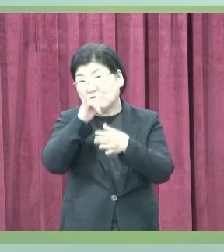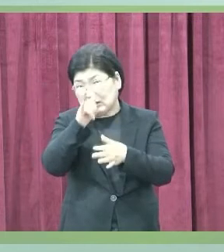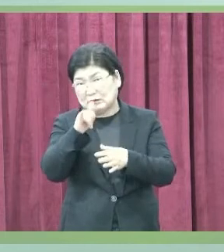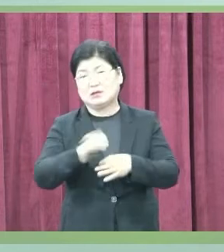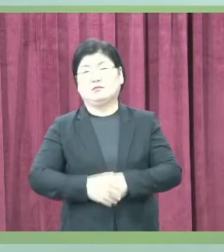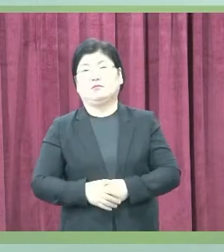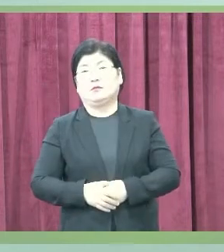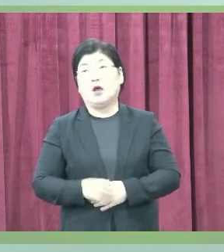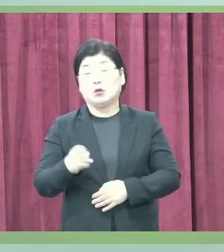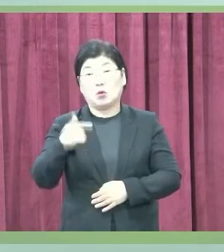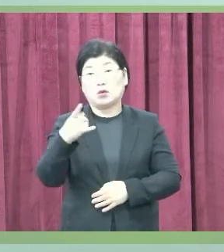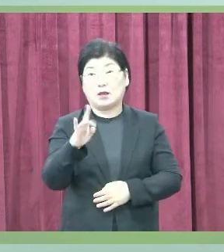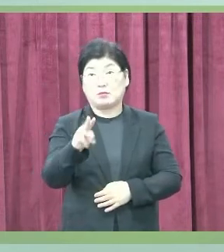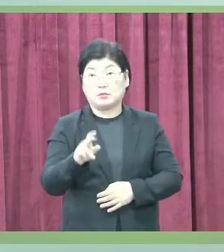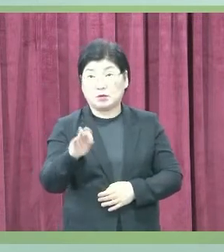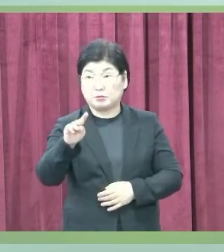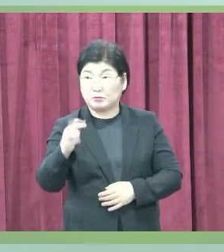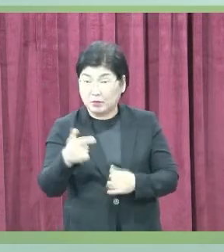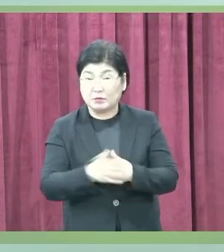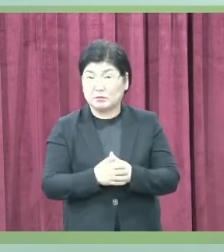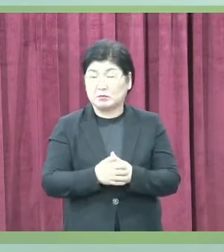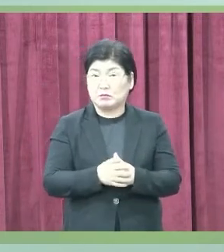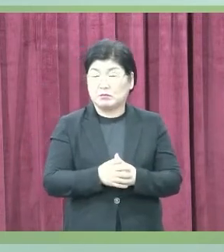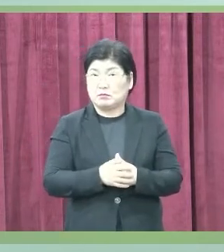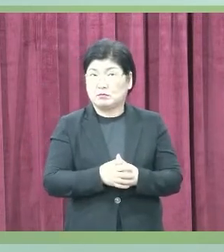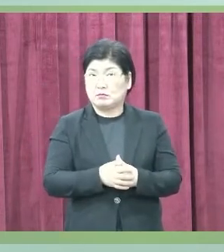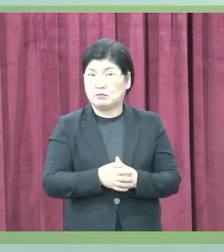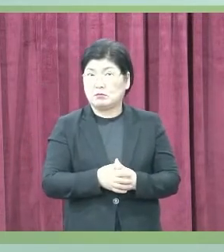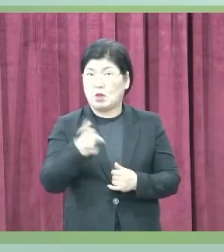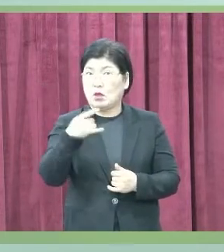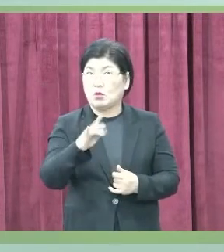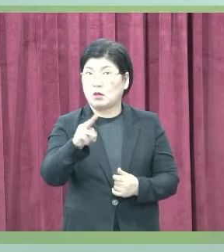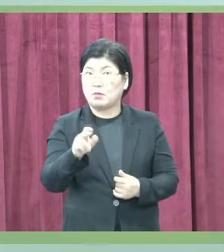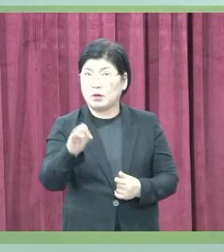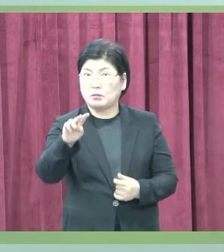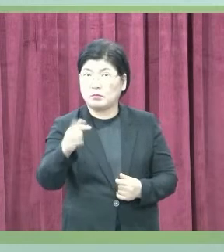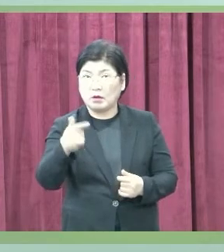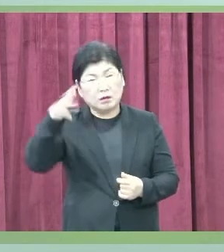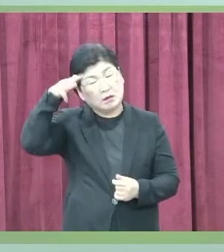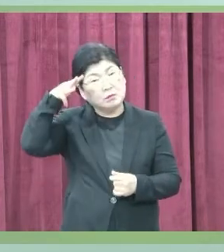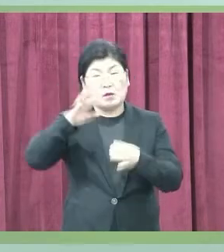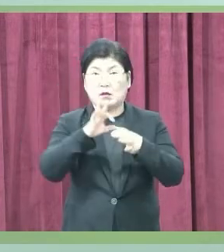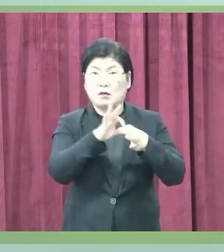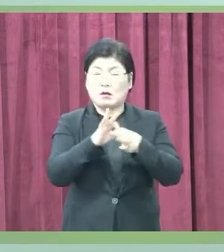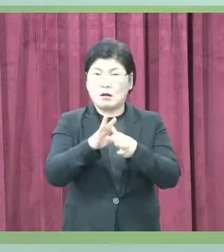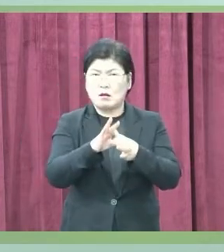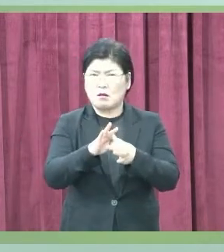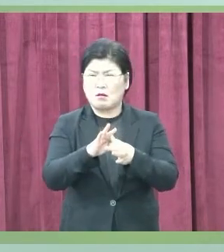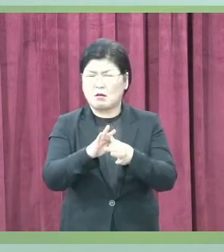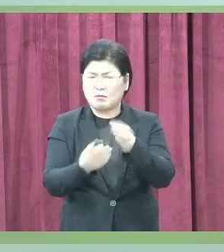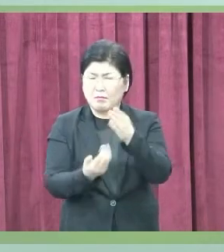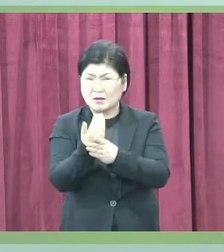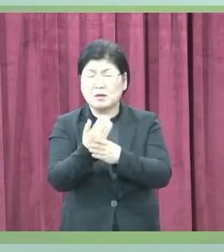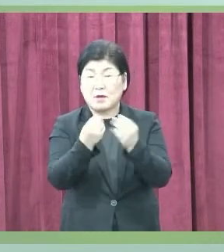일단 뇌병변하고 보면은 이 뇌병변이 일단 치매하고 관련이 발생이 높고,